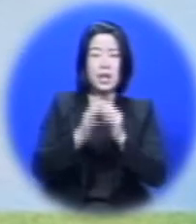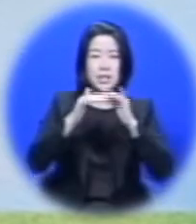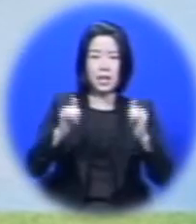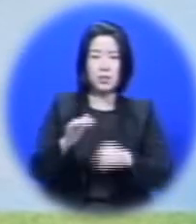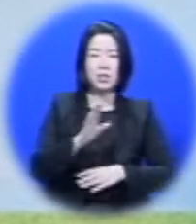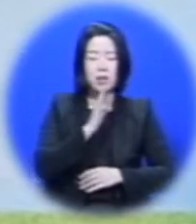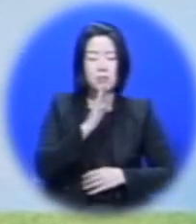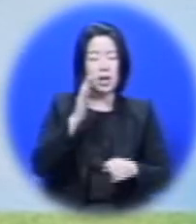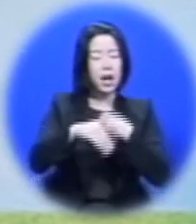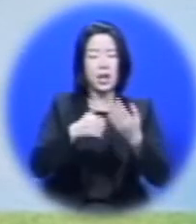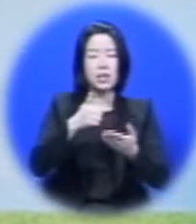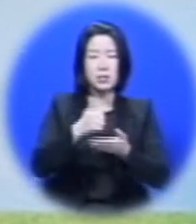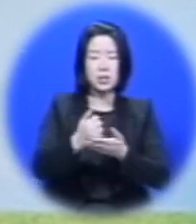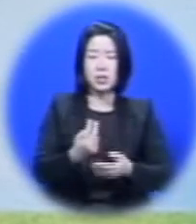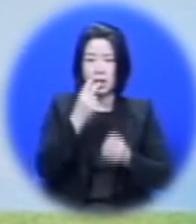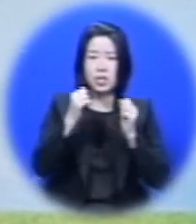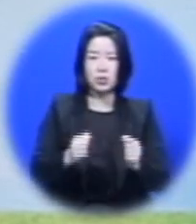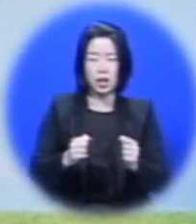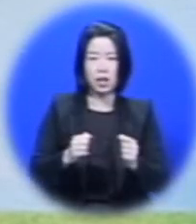계시구나 할 때가 오게 해 주십시오.